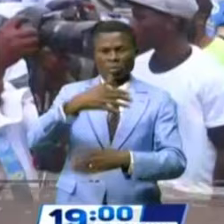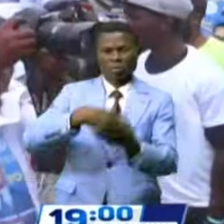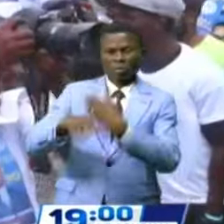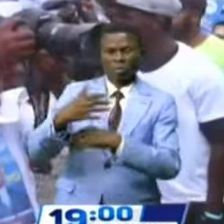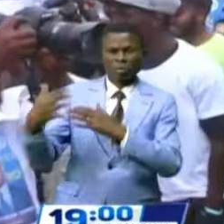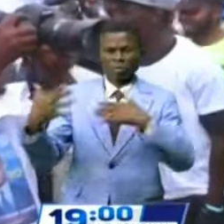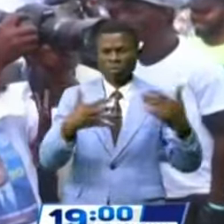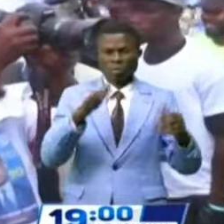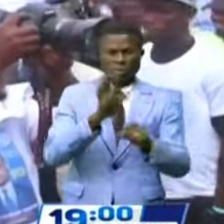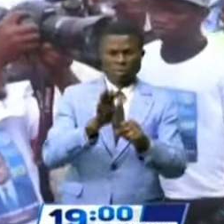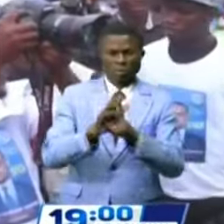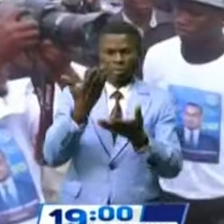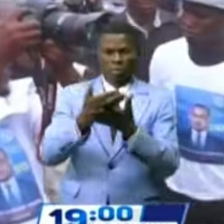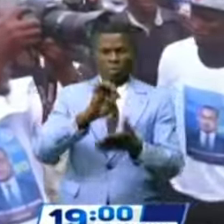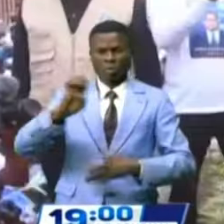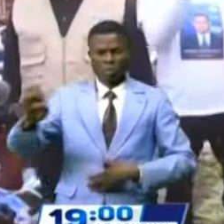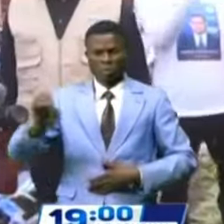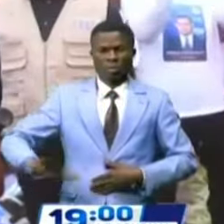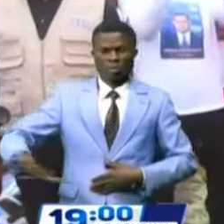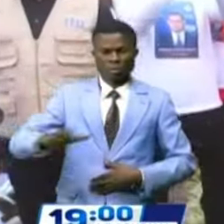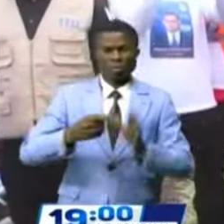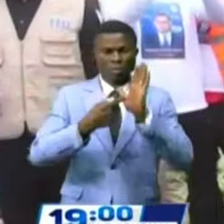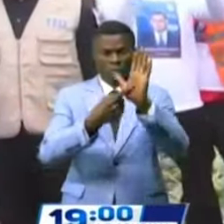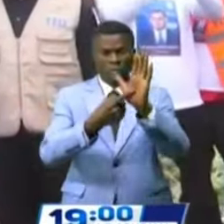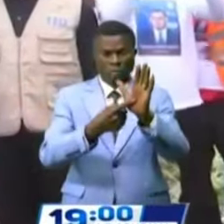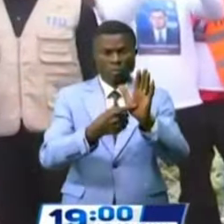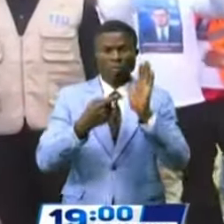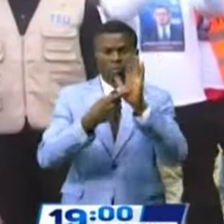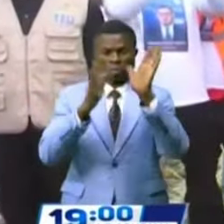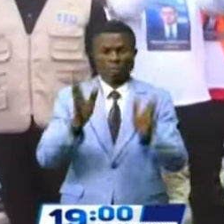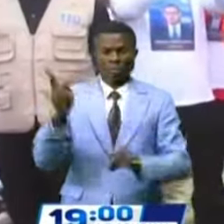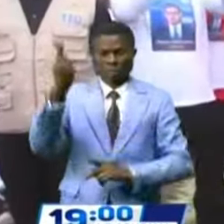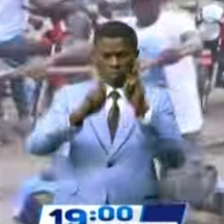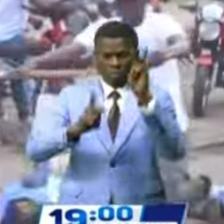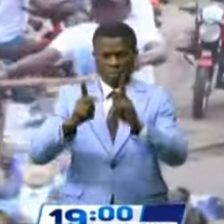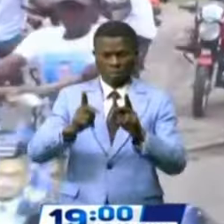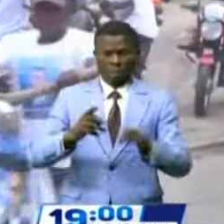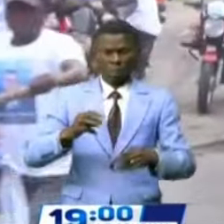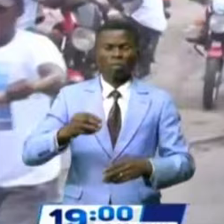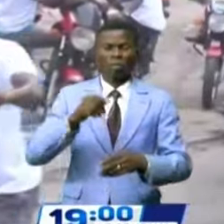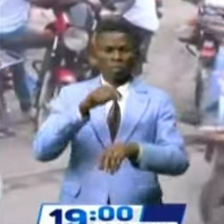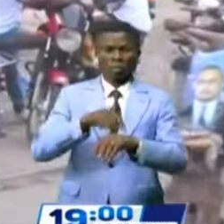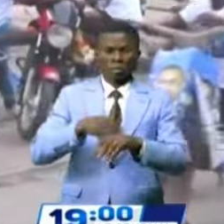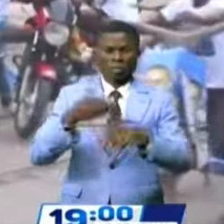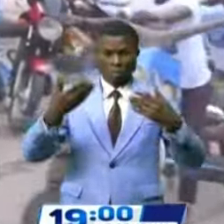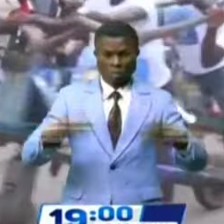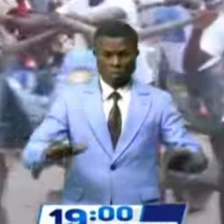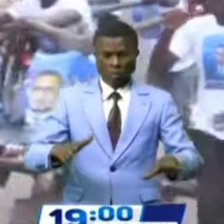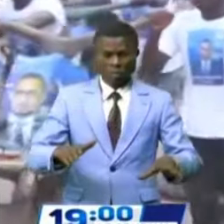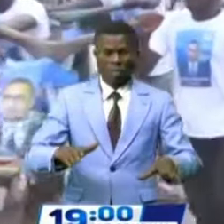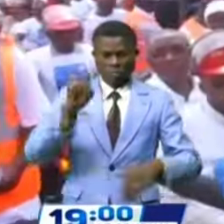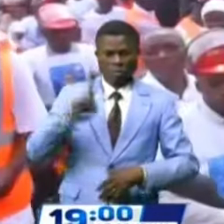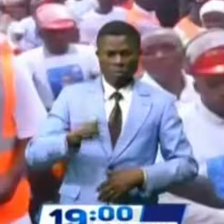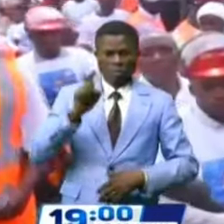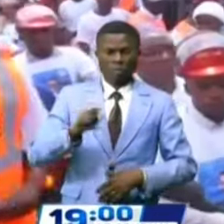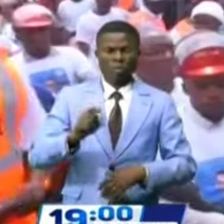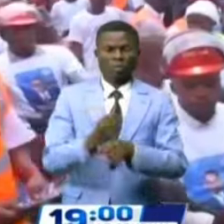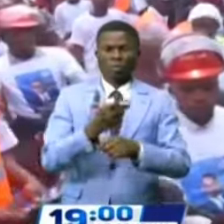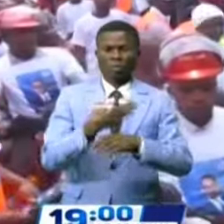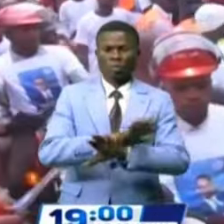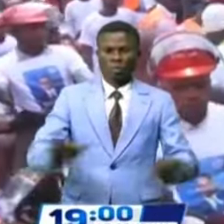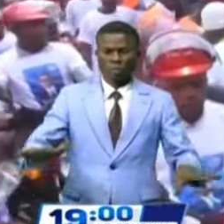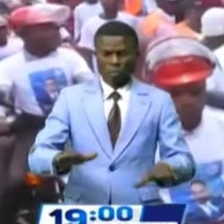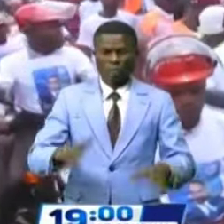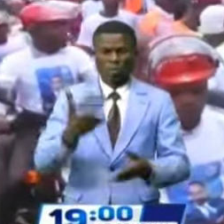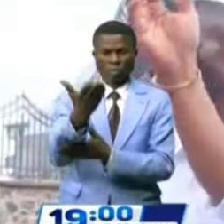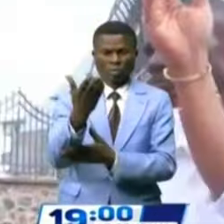guerres à répétition à l'est du pays, tout en démontrant que les représentants du peuple dont le mandat a déjà pris fin ont failli à leur mission. Raison pour laquelle